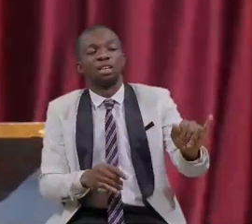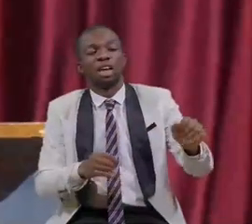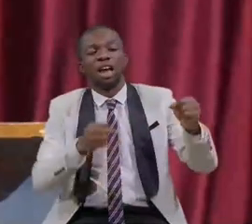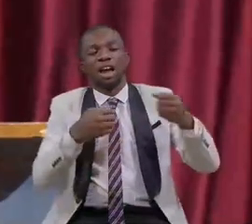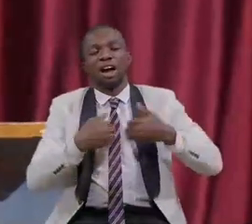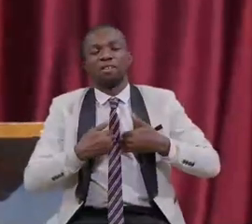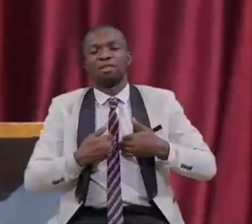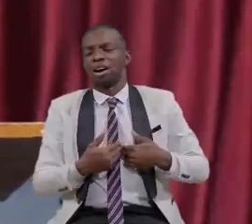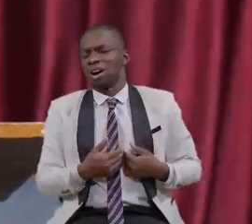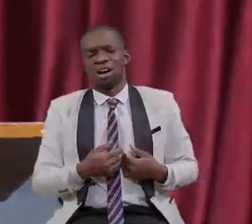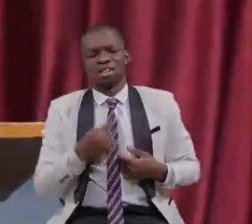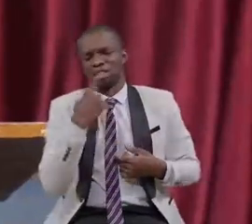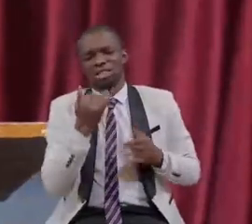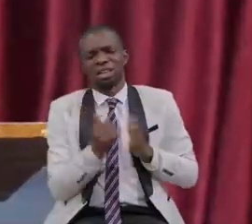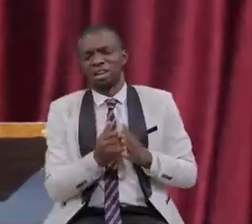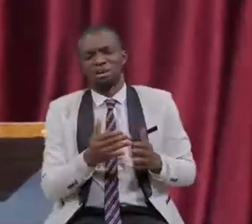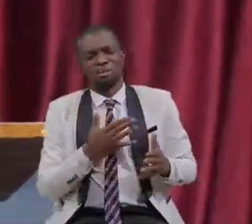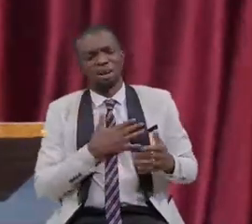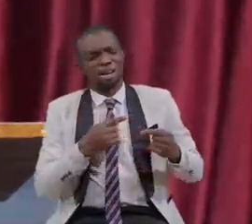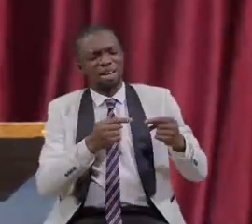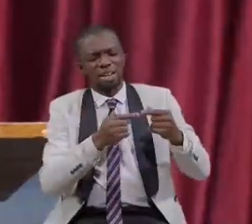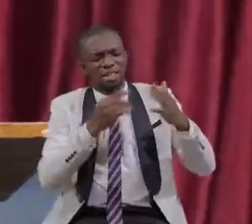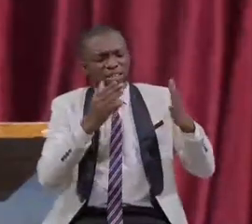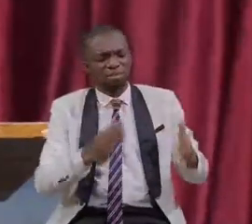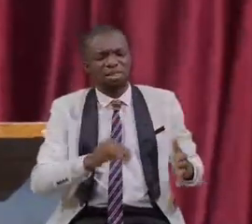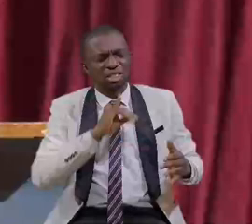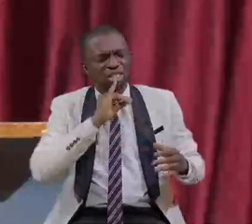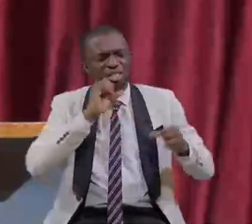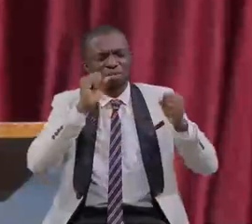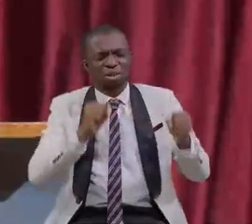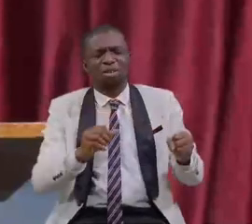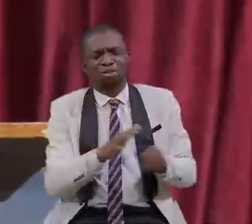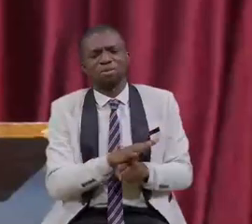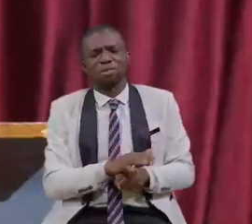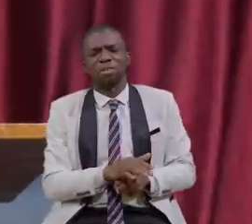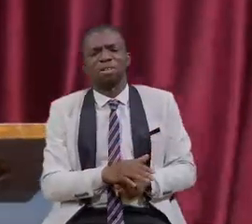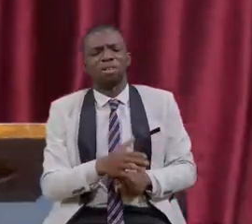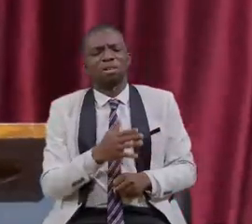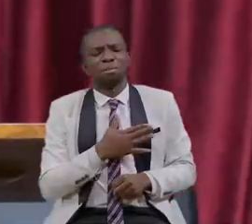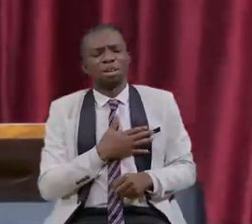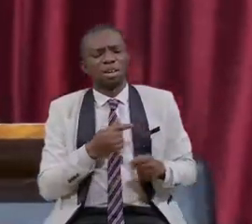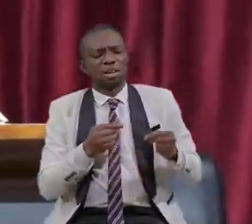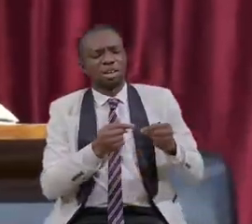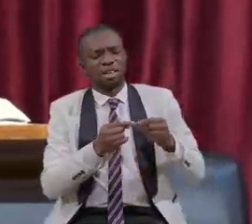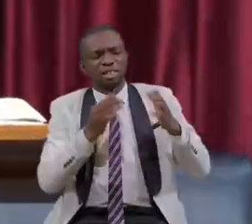On ne va pas tout dire que mon ennemi est puissant. Mon ennemi est très fort.